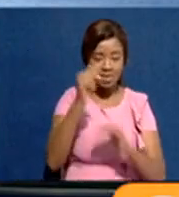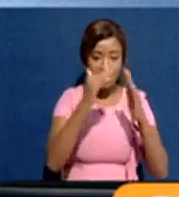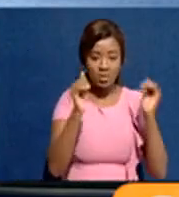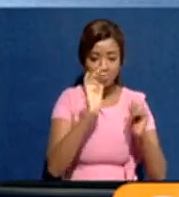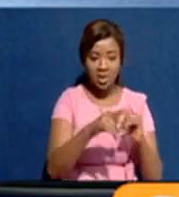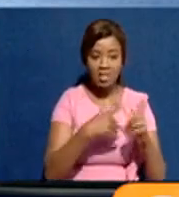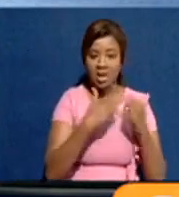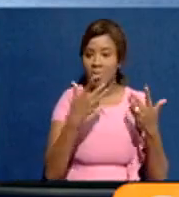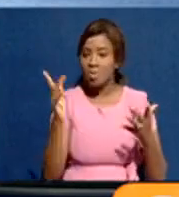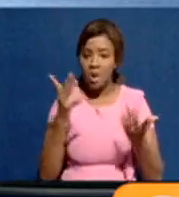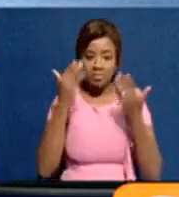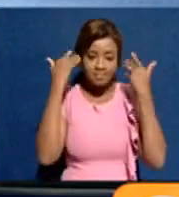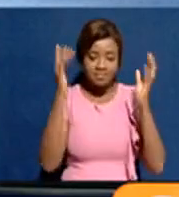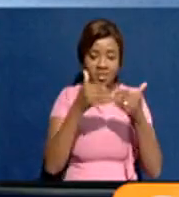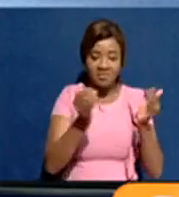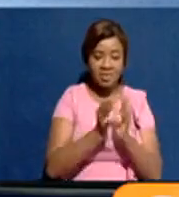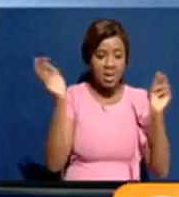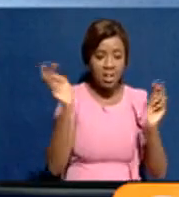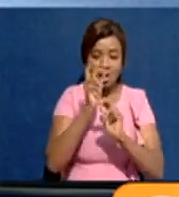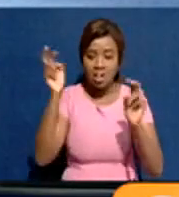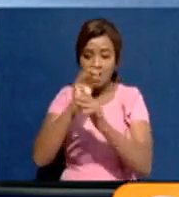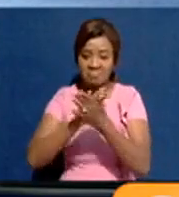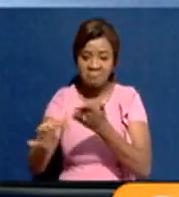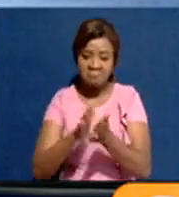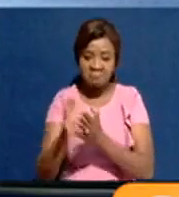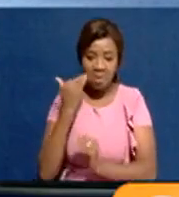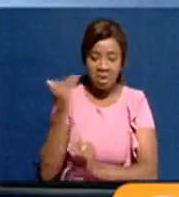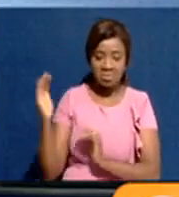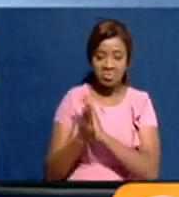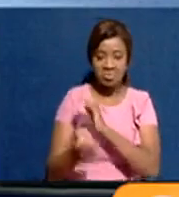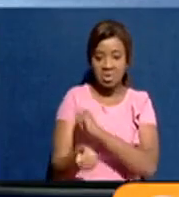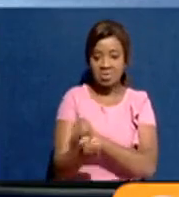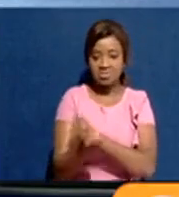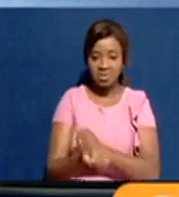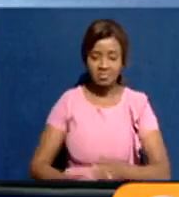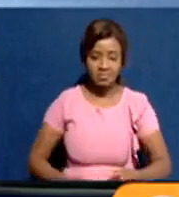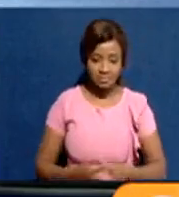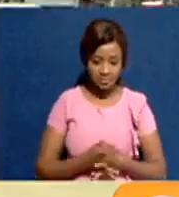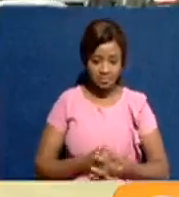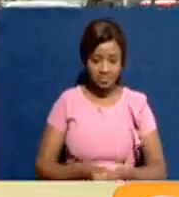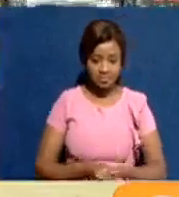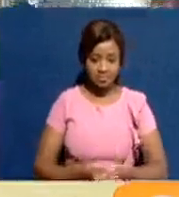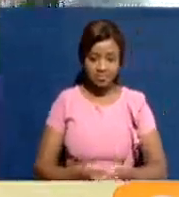Na juhudi za familia kumtafuta hazijafua dafu, kama Gatete Njiroge anavyotuarifu.